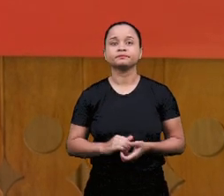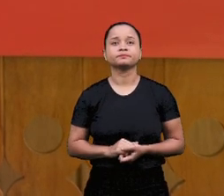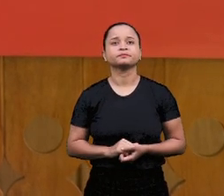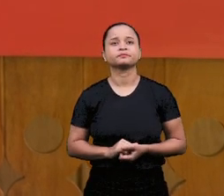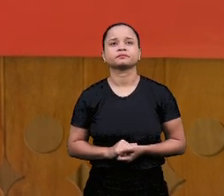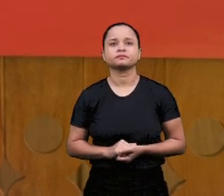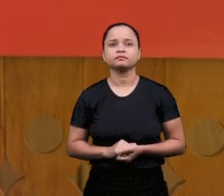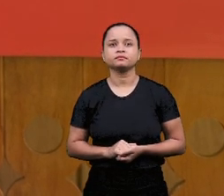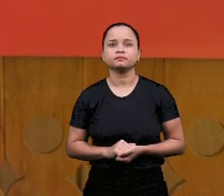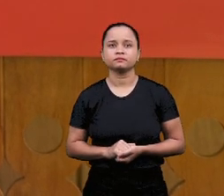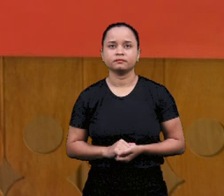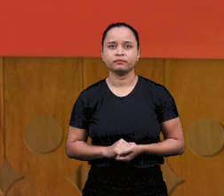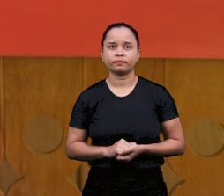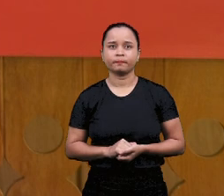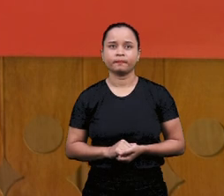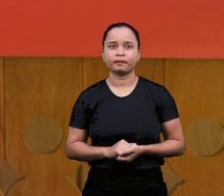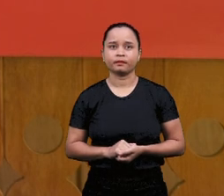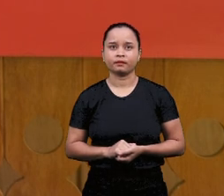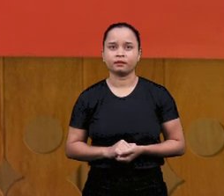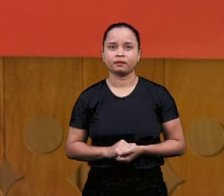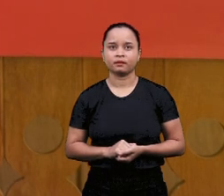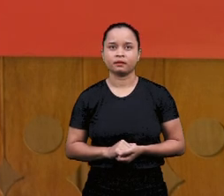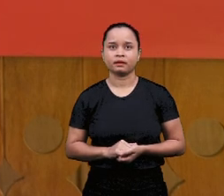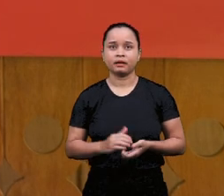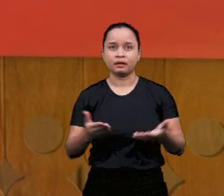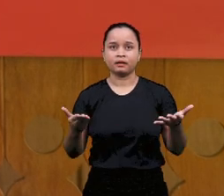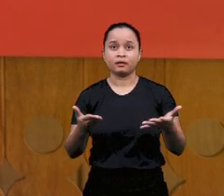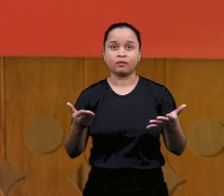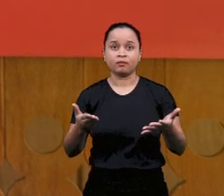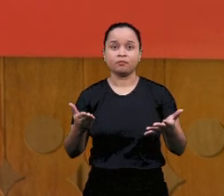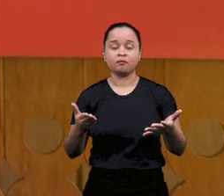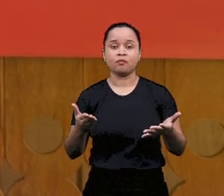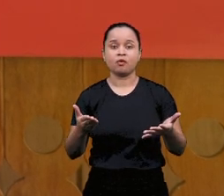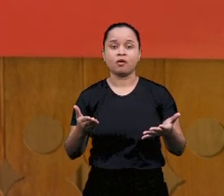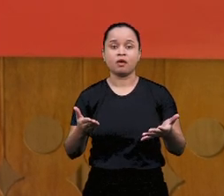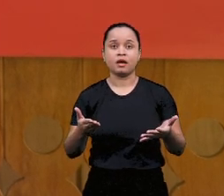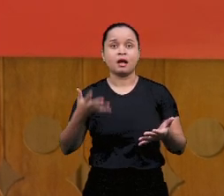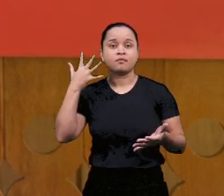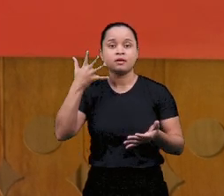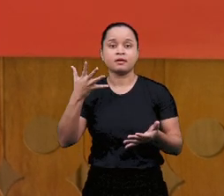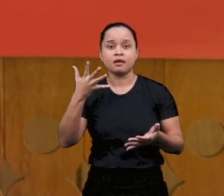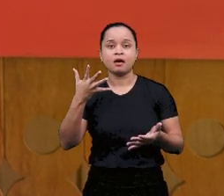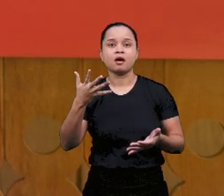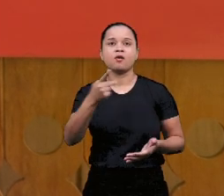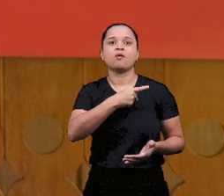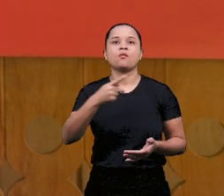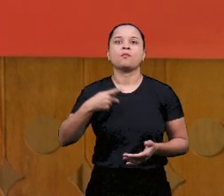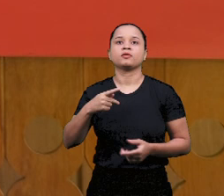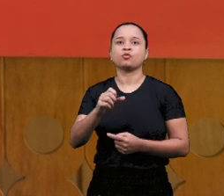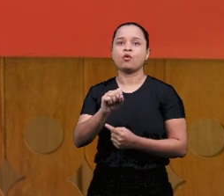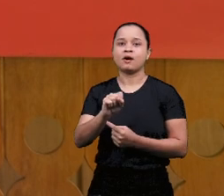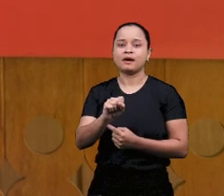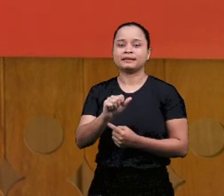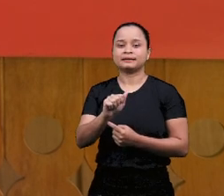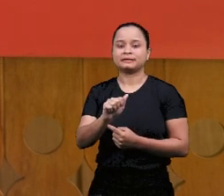la parole du pasteur Sawiri, Stéphane Sawiri.